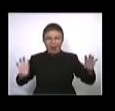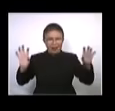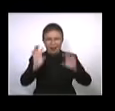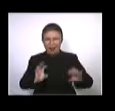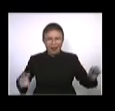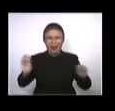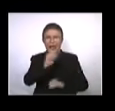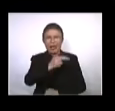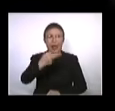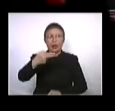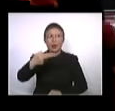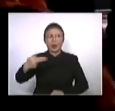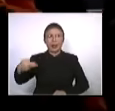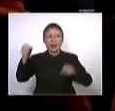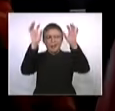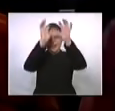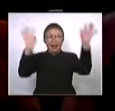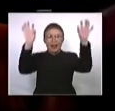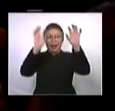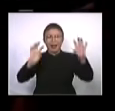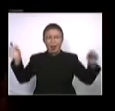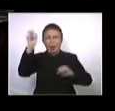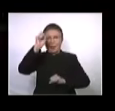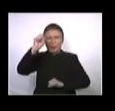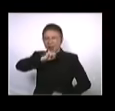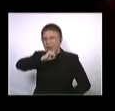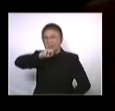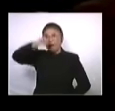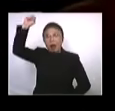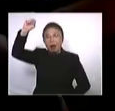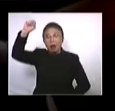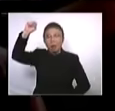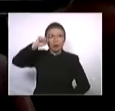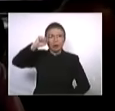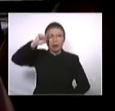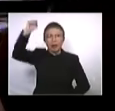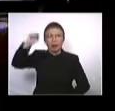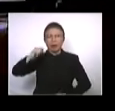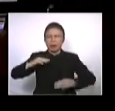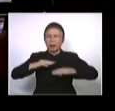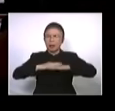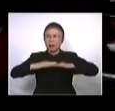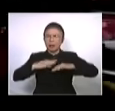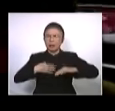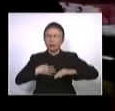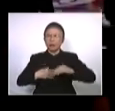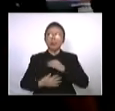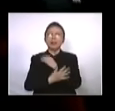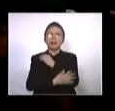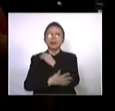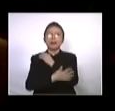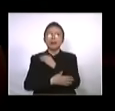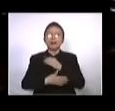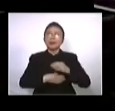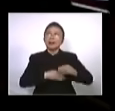compulsive Obsessive Disorder orang psikologi sudah ngerti gitu loh tapi mungkin ketemu orang marketing Oh maksudnya cash on delivery Tuh kan